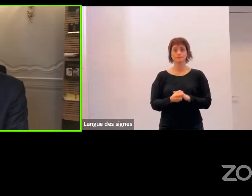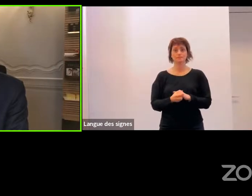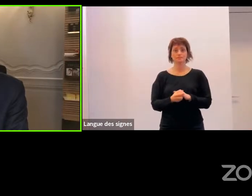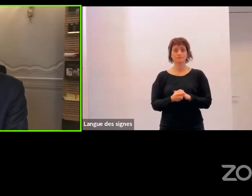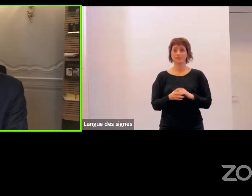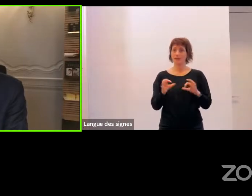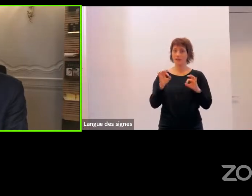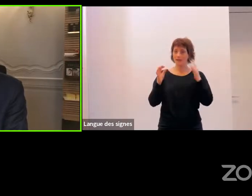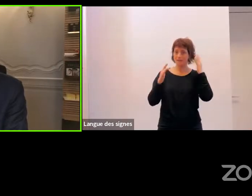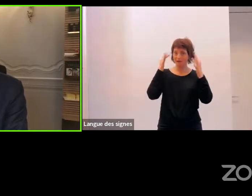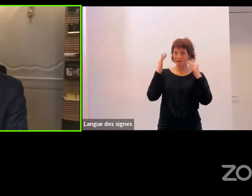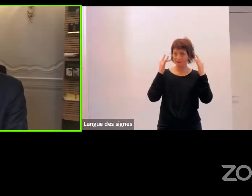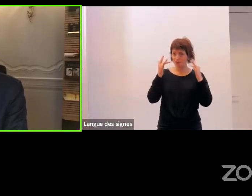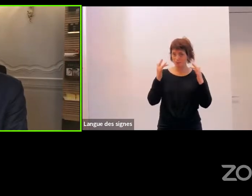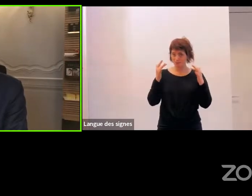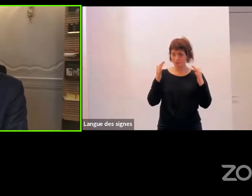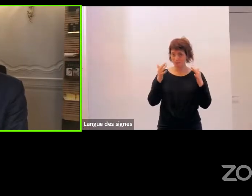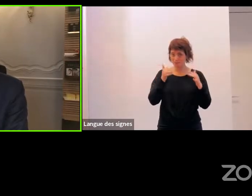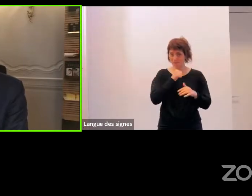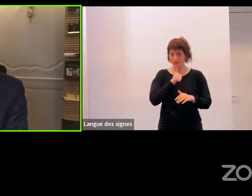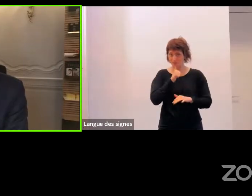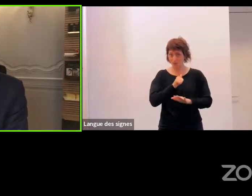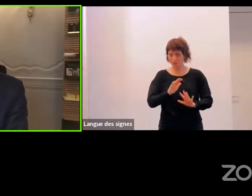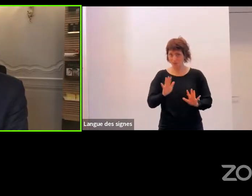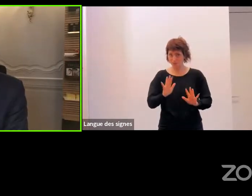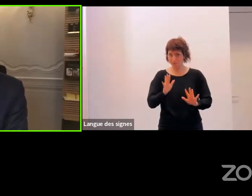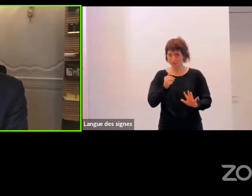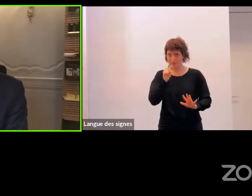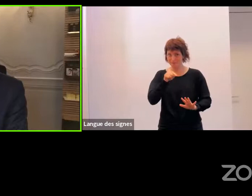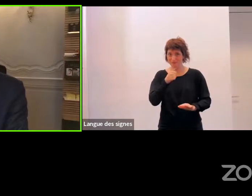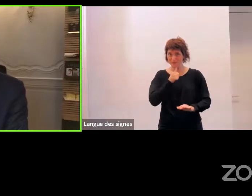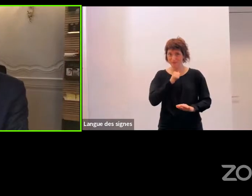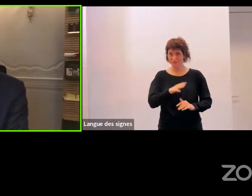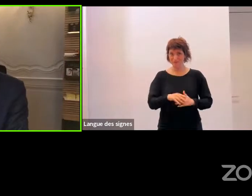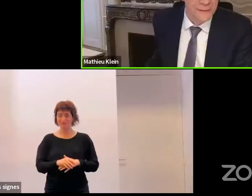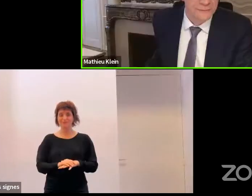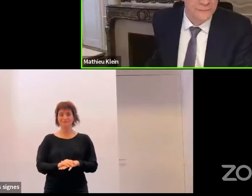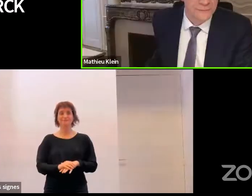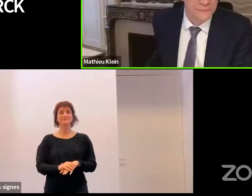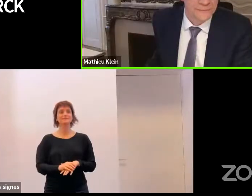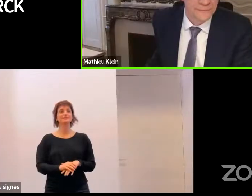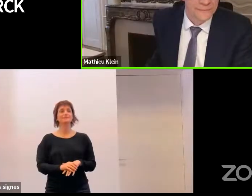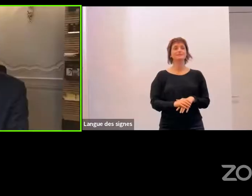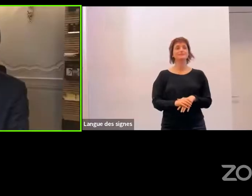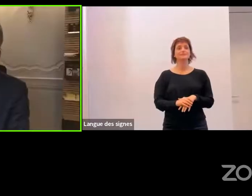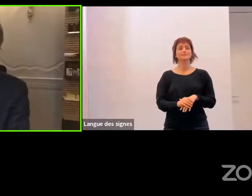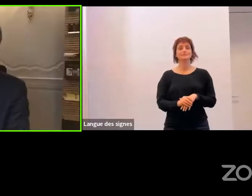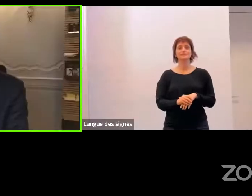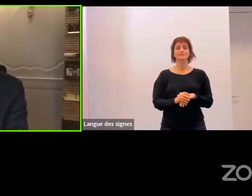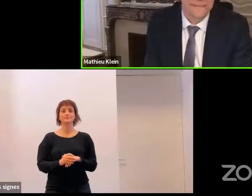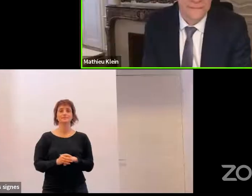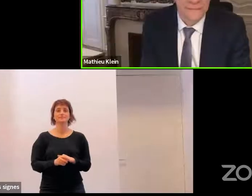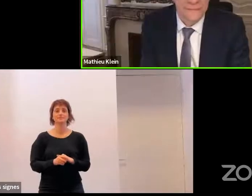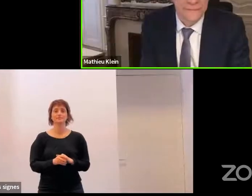Pas d'inquiétude, pas d'impatience. Marianne Birk, puis Estelle Mercier.